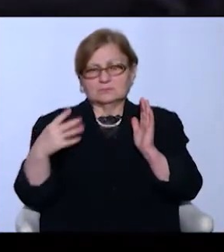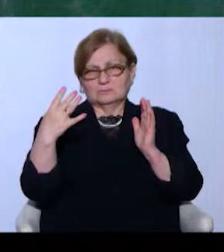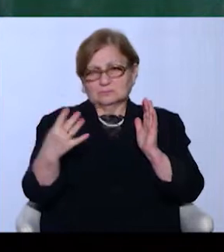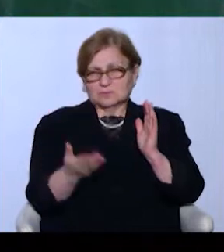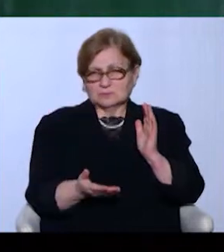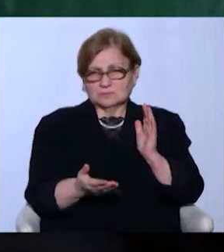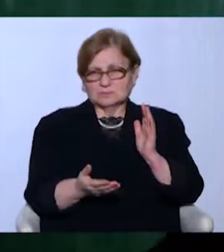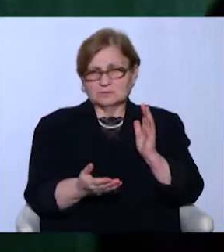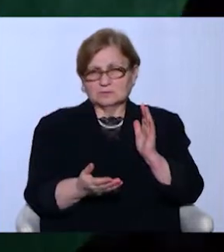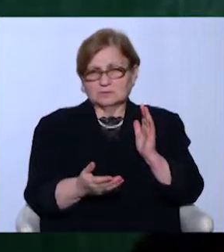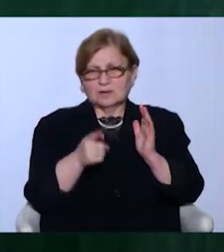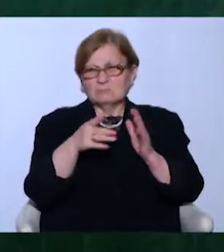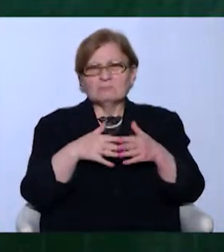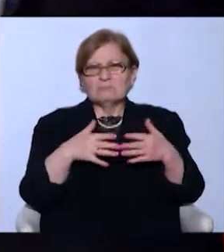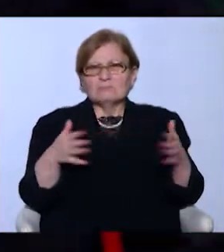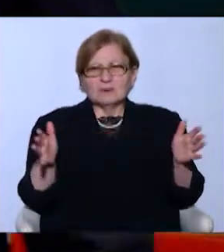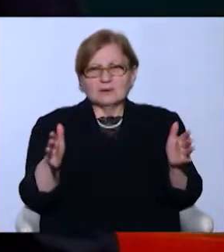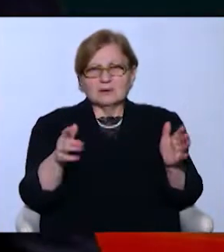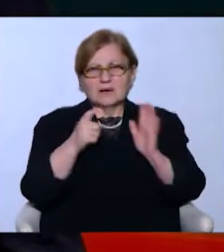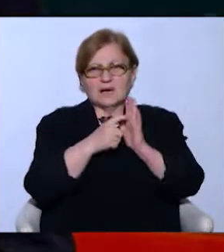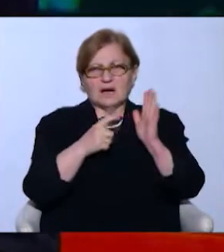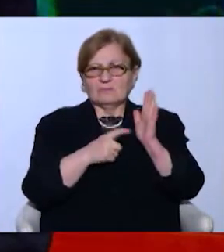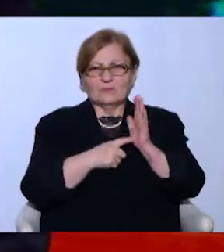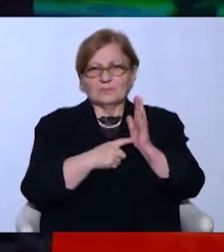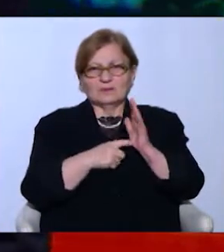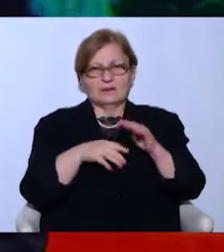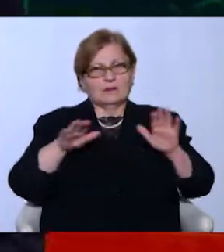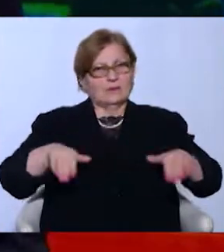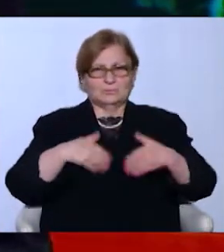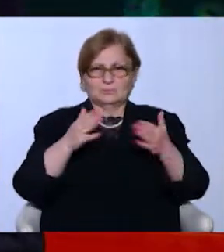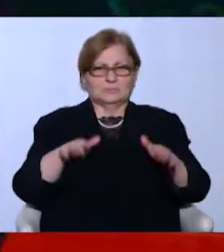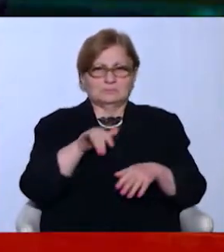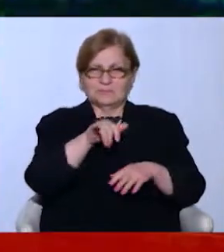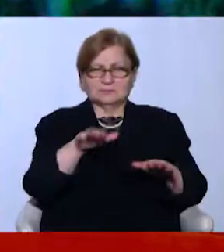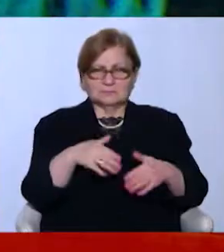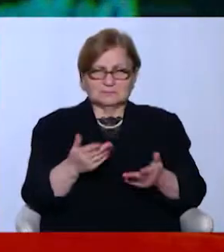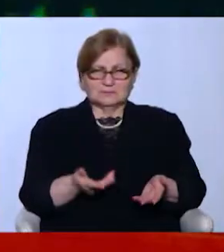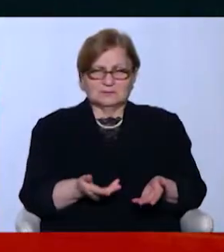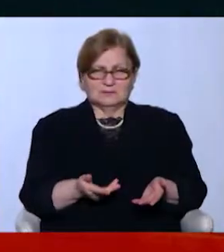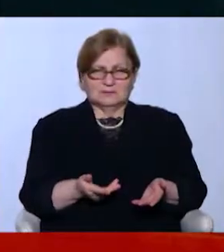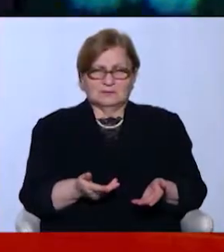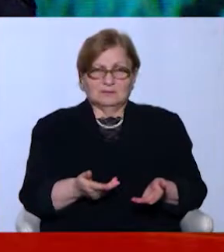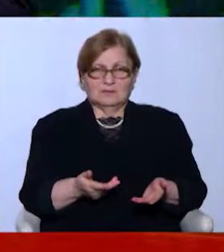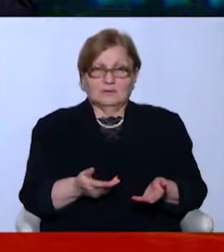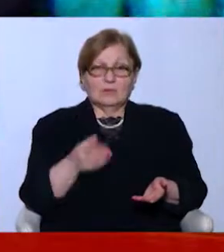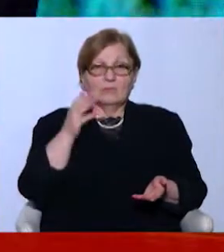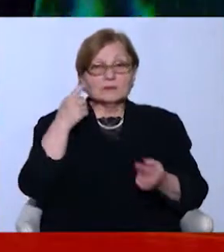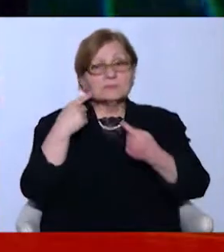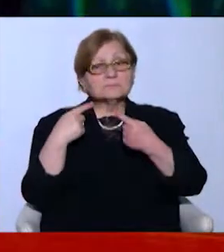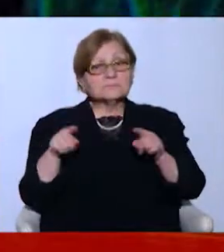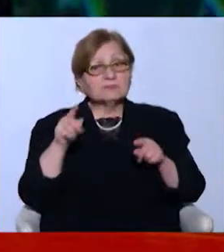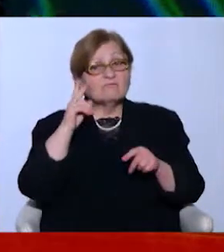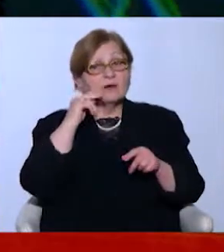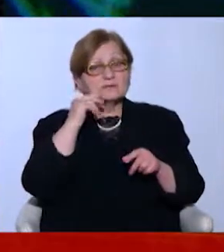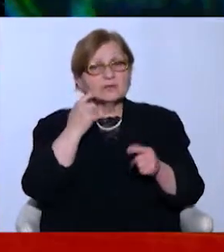4. ამაზე მეტი გამყოფით რომ ის 24 არ აქვს. მაგრამ ეხლა სხვა რიცხვები რო იყოს უფრო